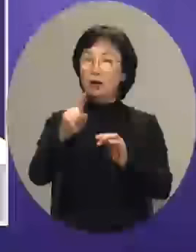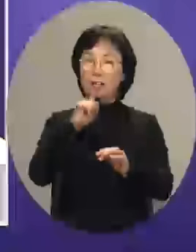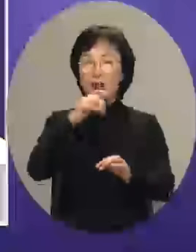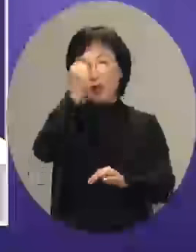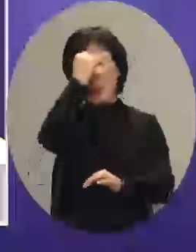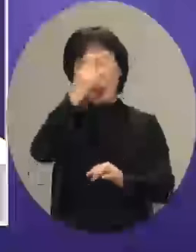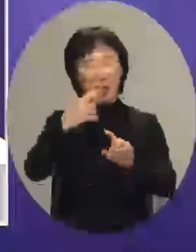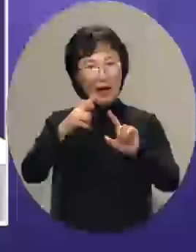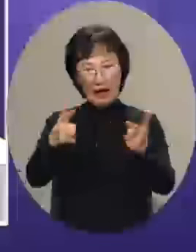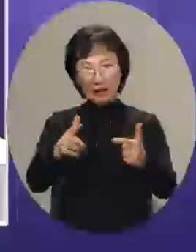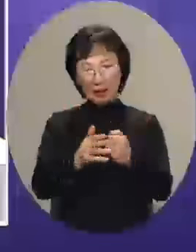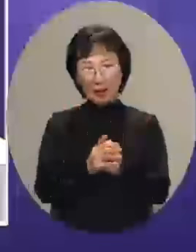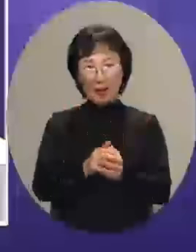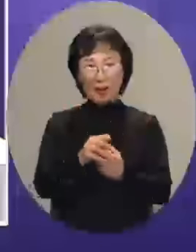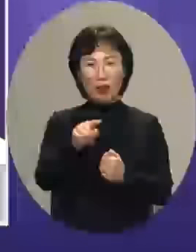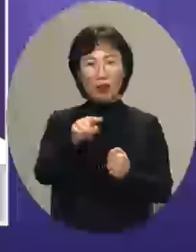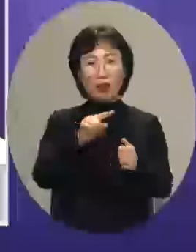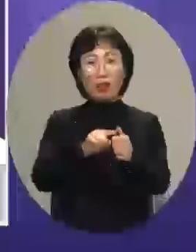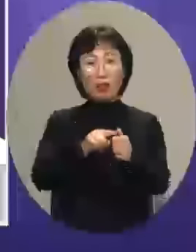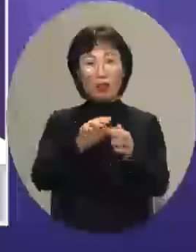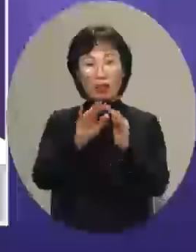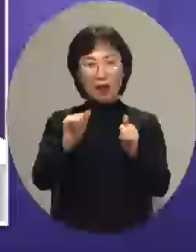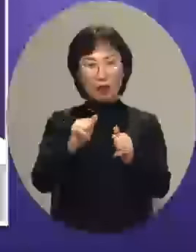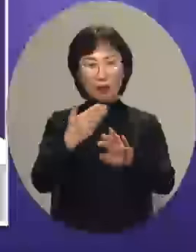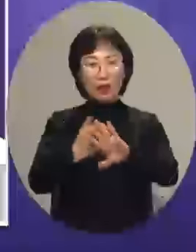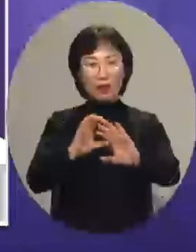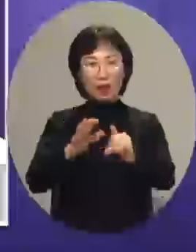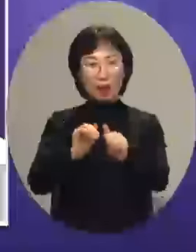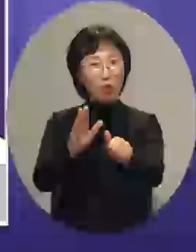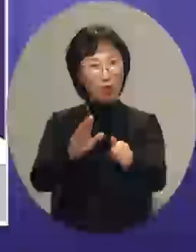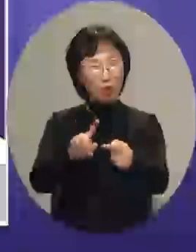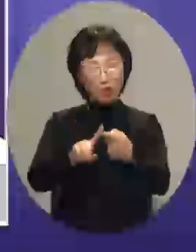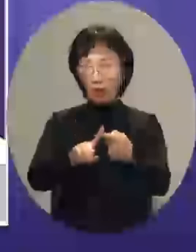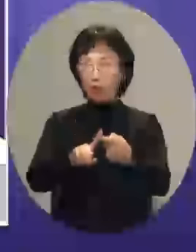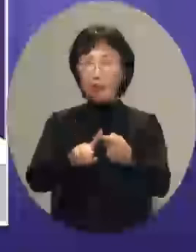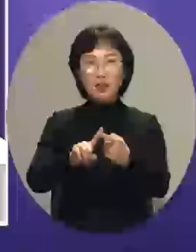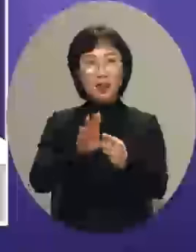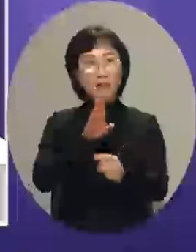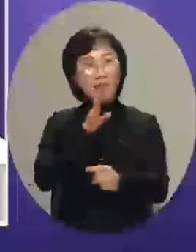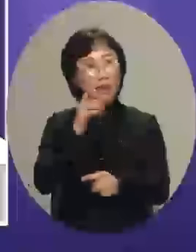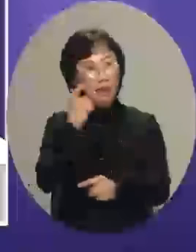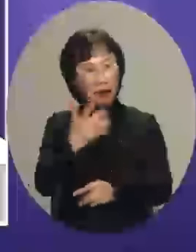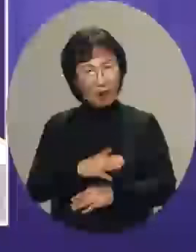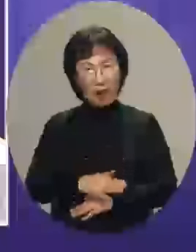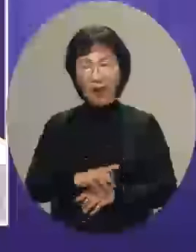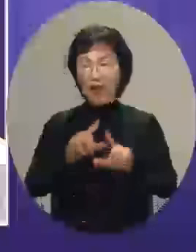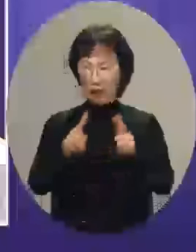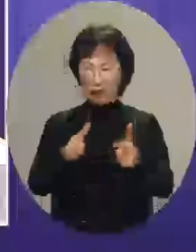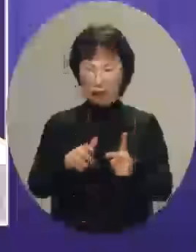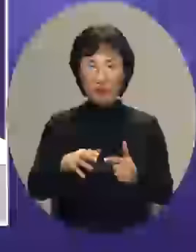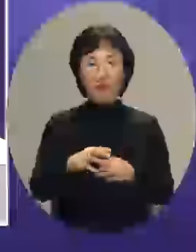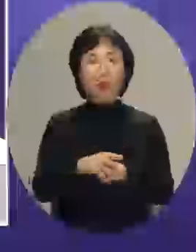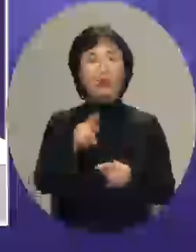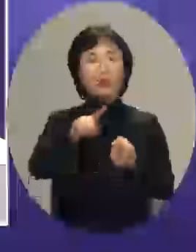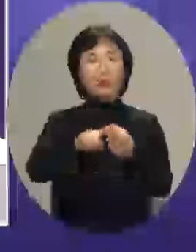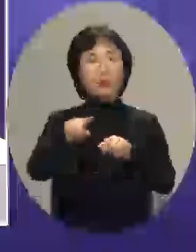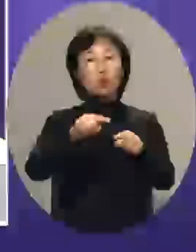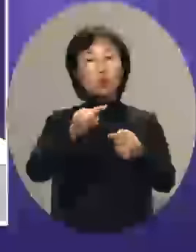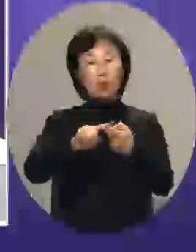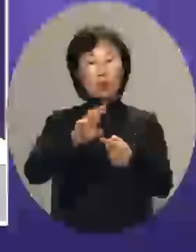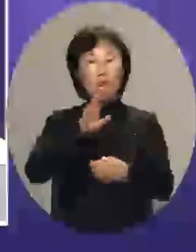이런 이종섭 전 장관을 출국 불한 조치가 적당한 조치는 아니다. 국민 도민들은 다 도민 정서에 반한다.